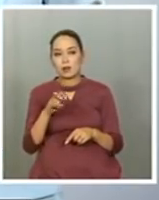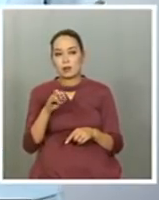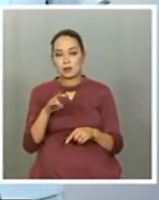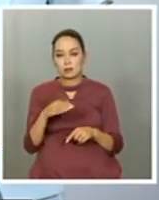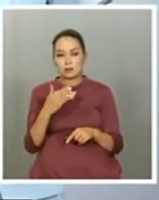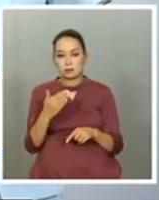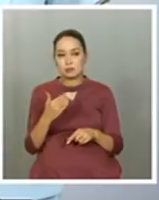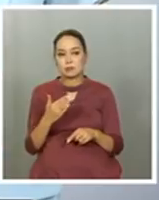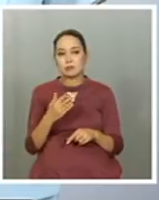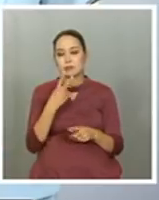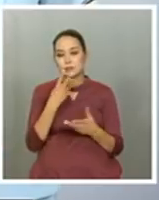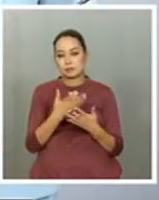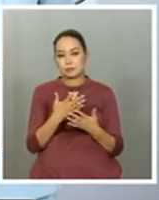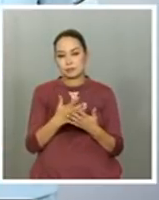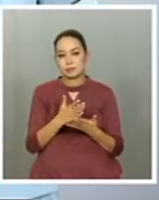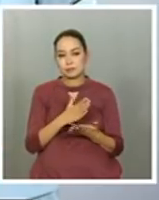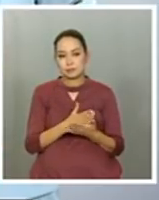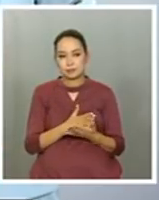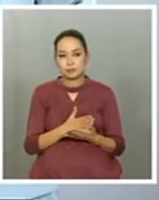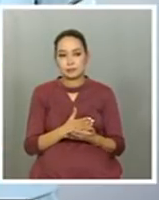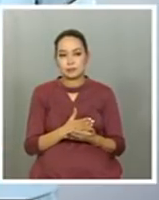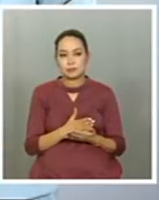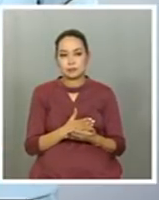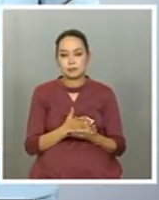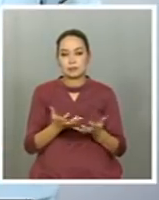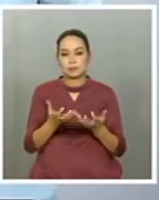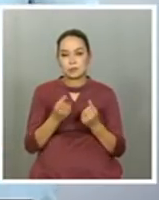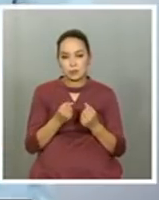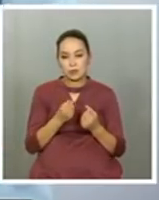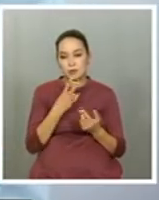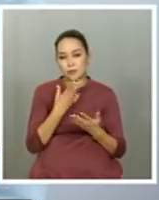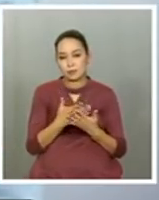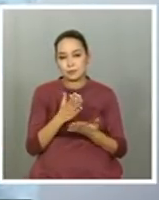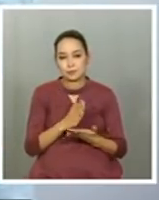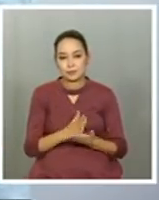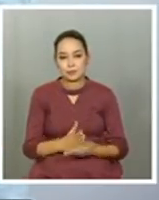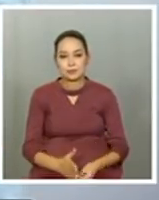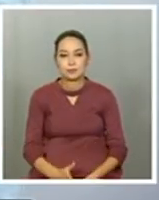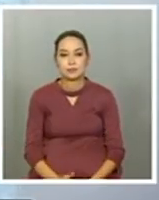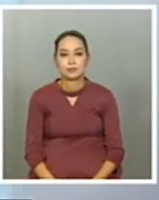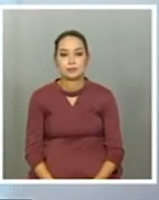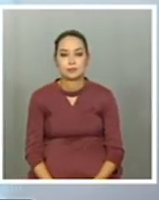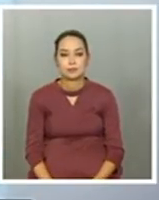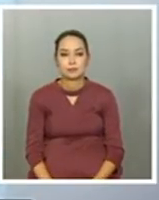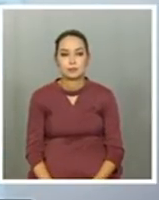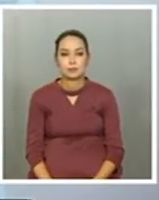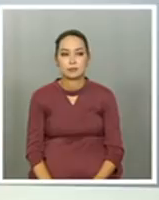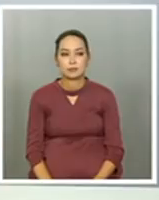көміртек арқылы тотықсыздандыру арқылы алу реакциясы келтірілген.